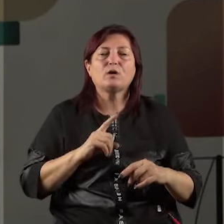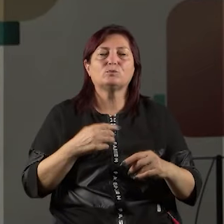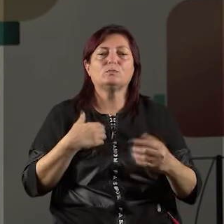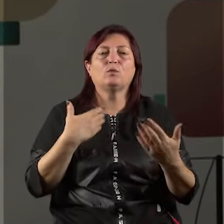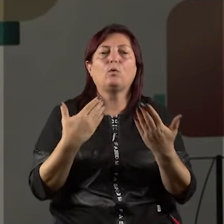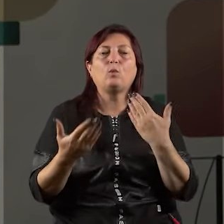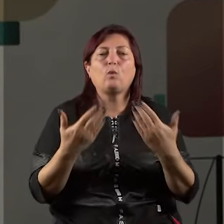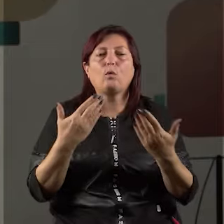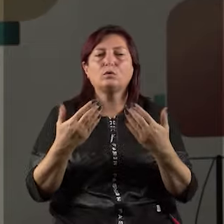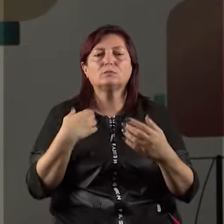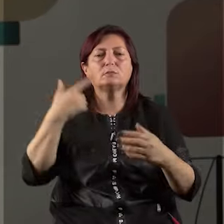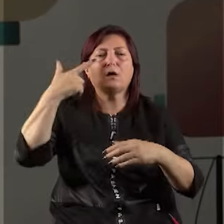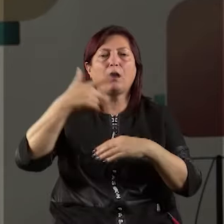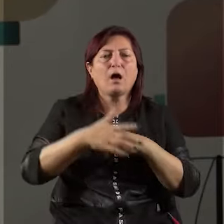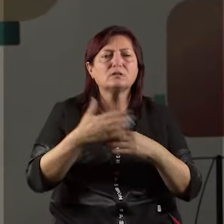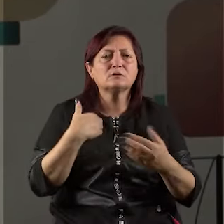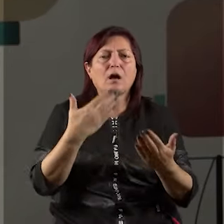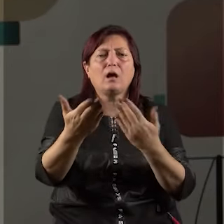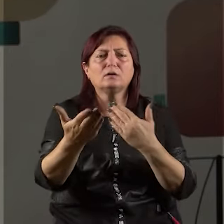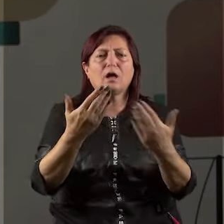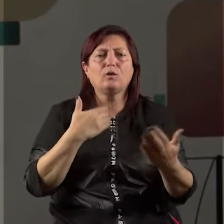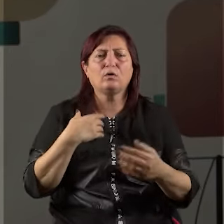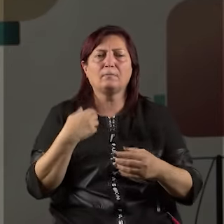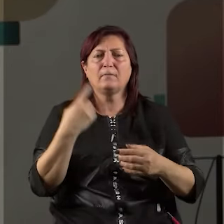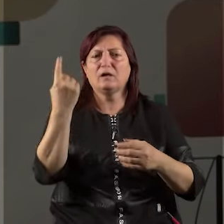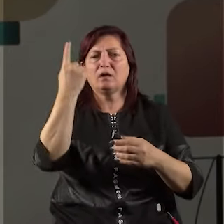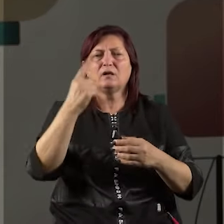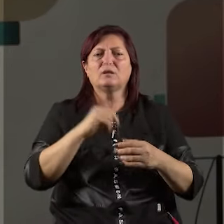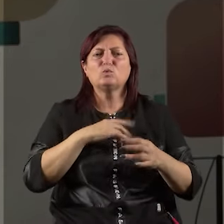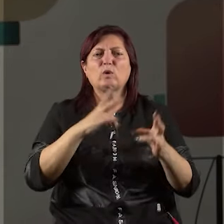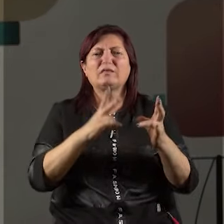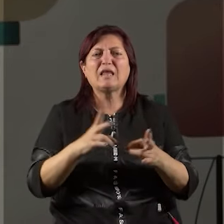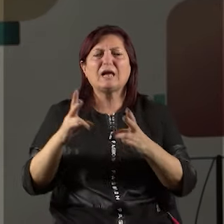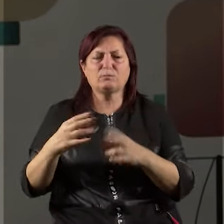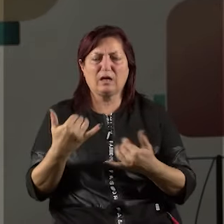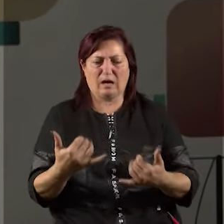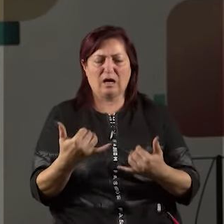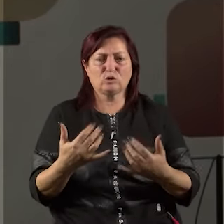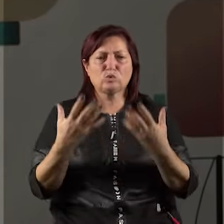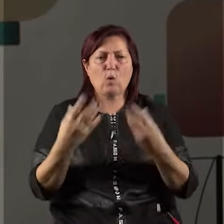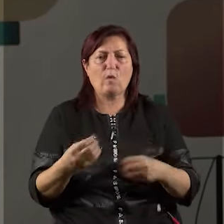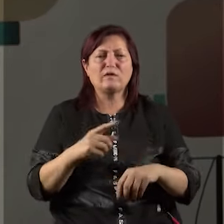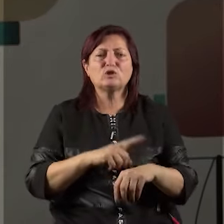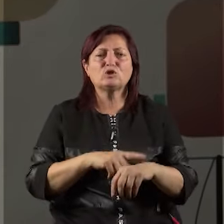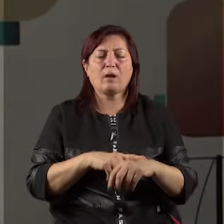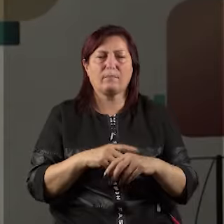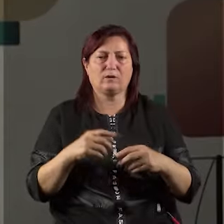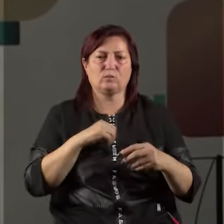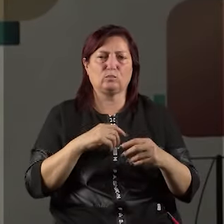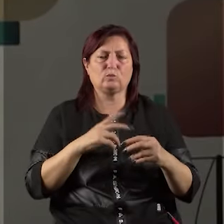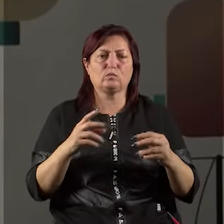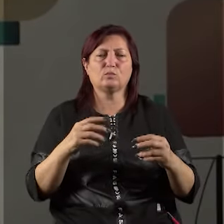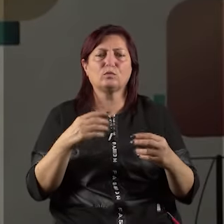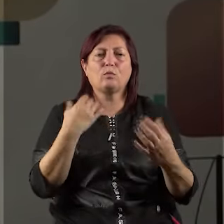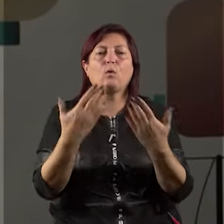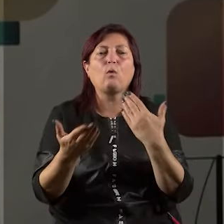միջոցով, իրար հասկանալով, վերջապես մեր ամենադժբախտություններից մեկը այսօրվա ժամանակի երկխոսության